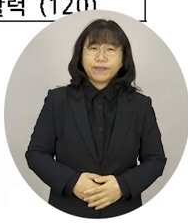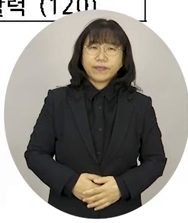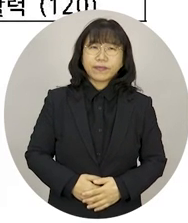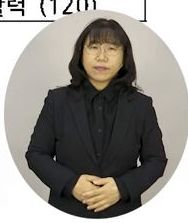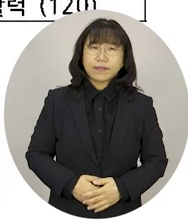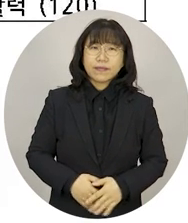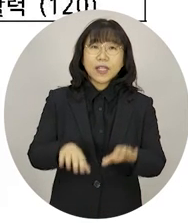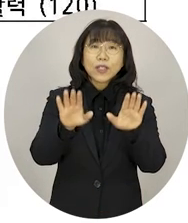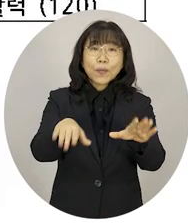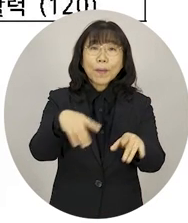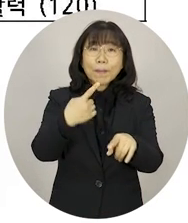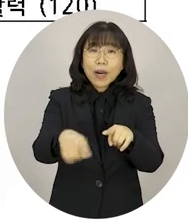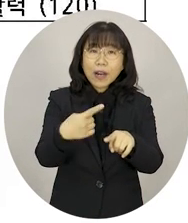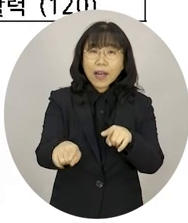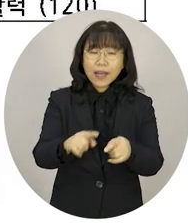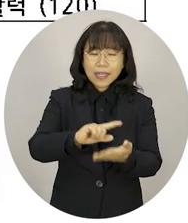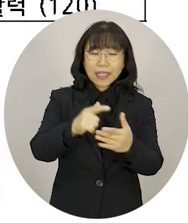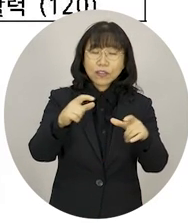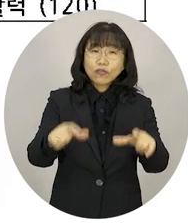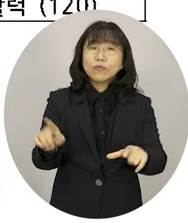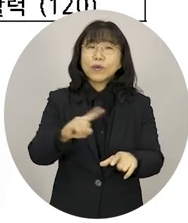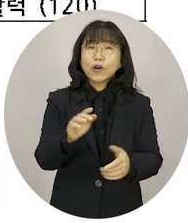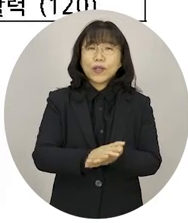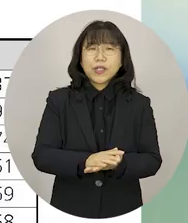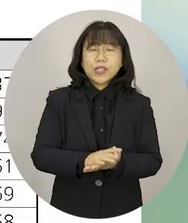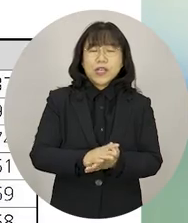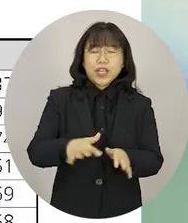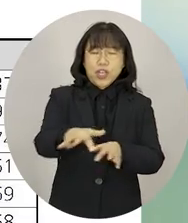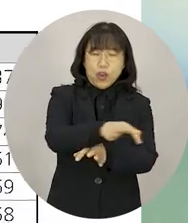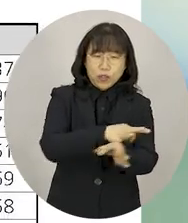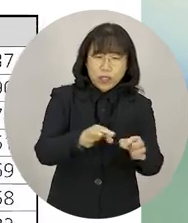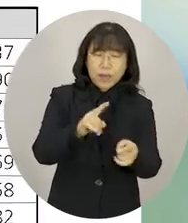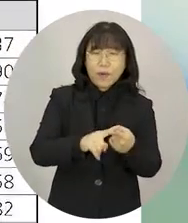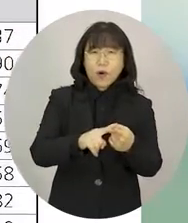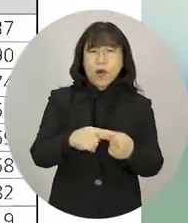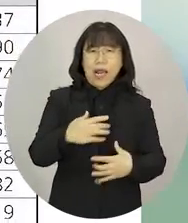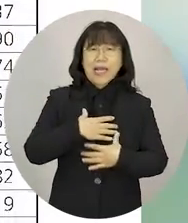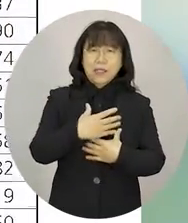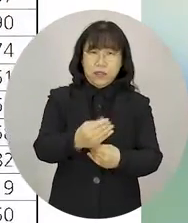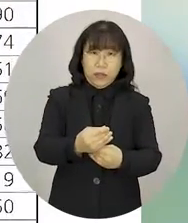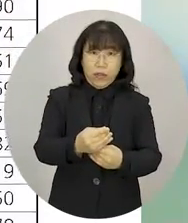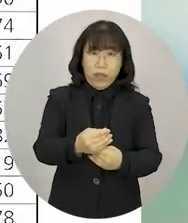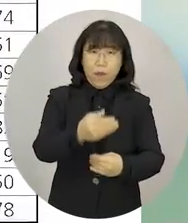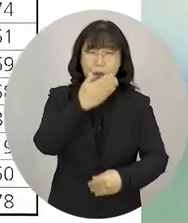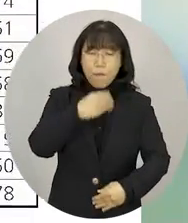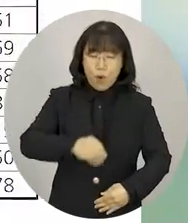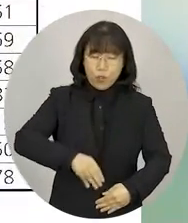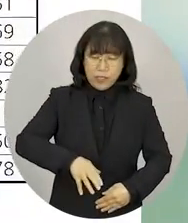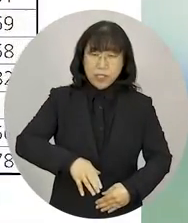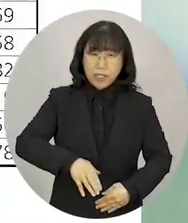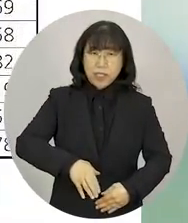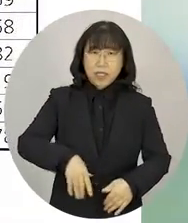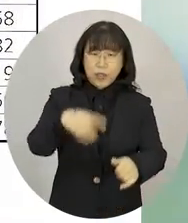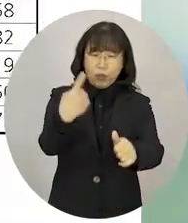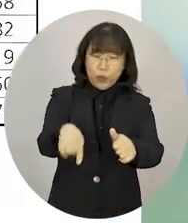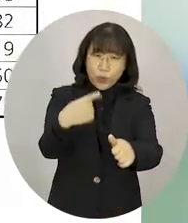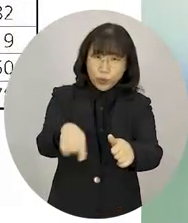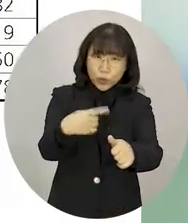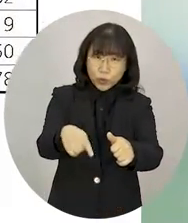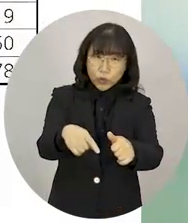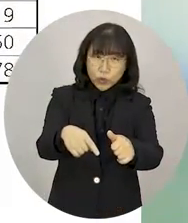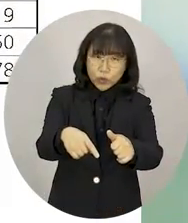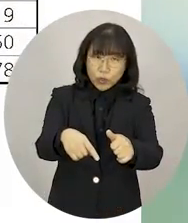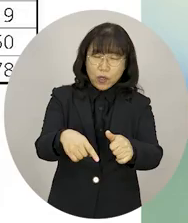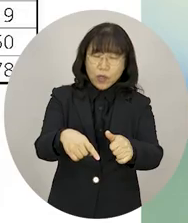그룹별로 진행됐습니다. 이번 평가에서 강서구는 경제활력, 공공안전, 보건복지, 교육문화